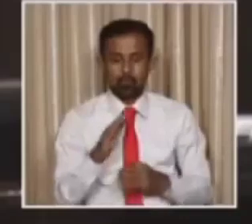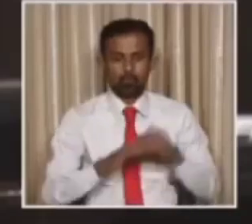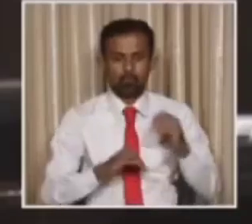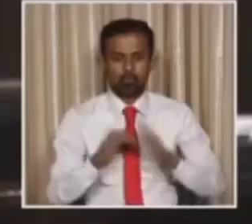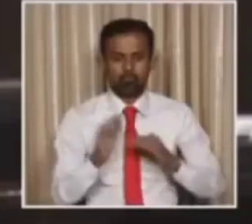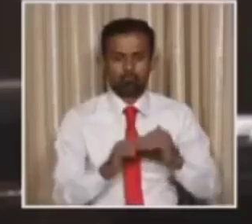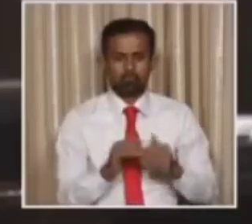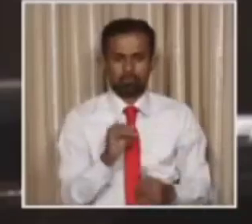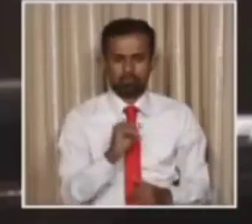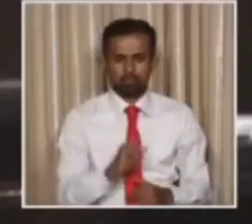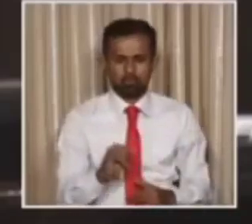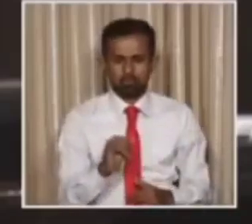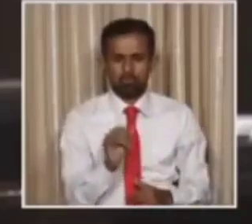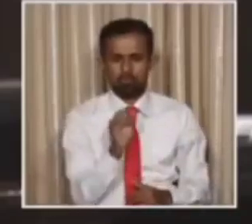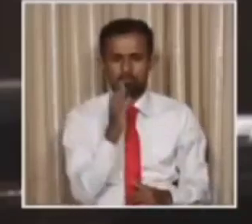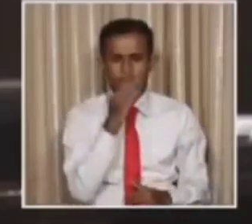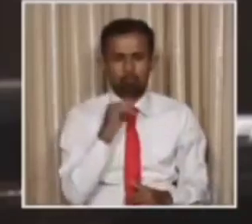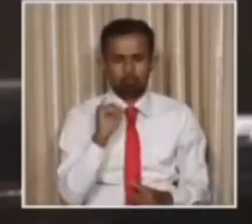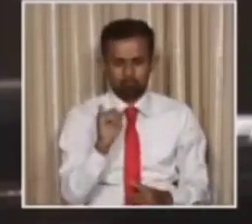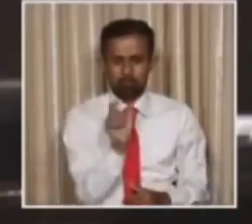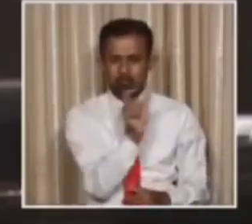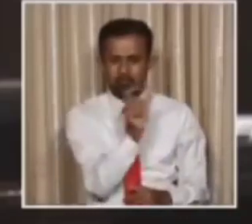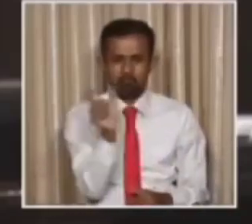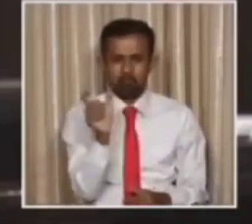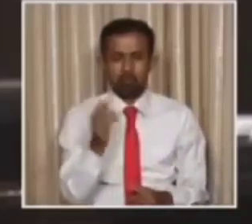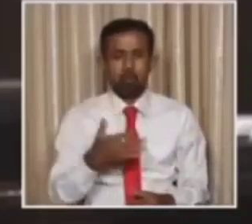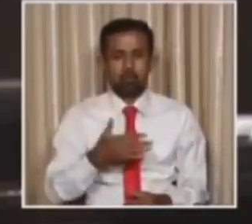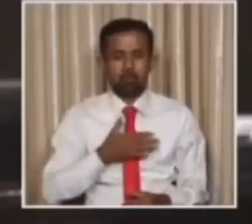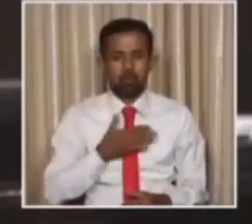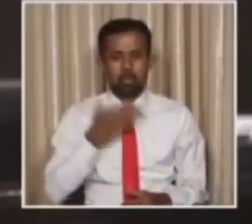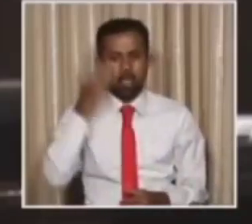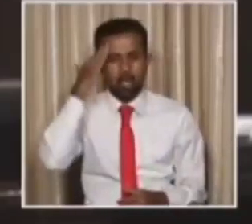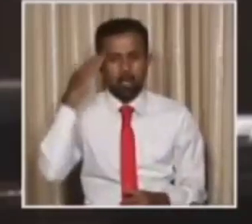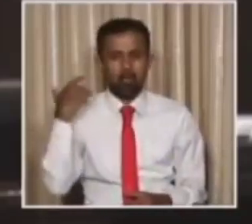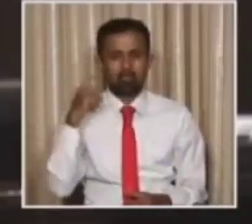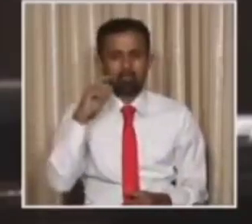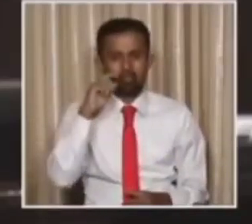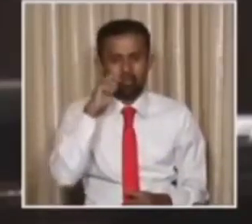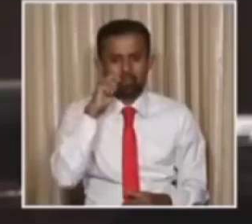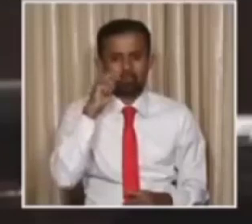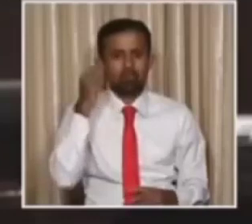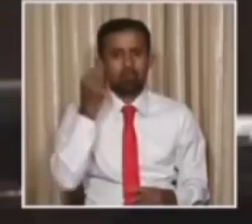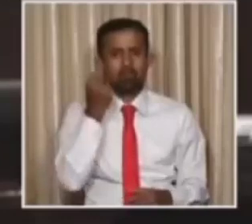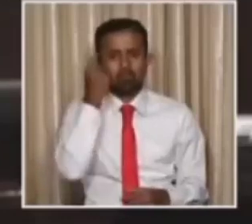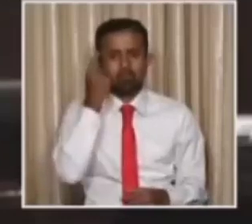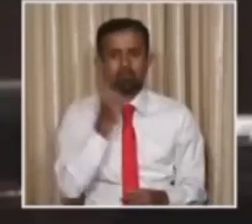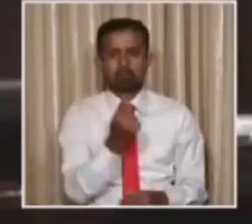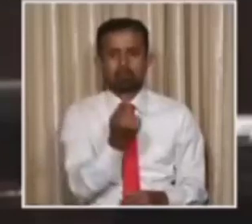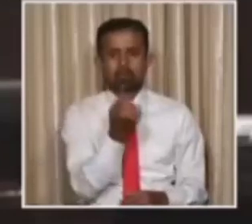பிரச்சினையினை எழுப்பி சாணக்கியன் அவர்கள் நேற்றைய நாளில் பாராளுமன்றத்தில் உரையாற்றியிருந்ததனை நாங்கள் காணக்கூடியதாக இருந்தது.